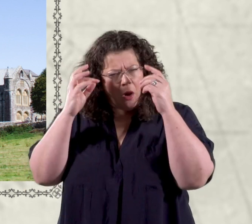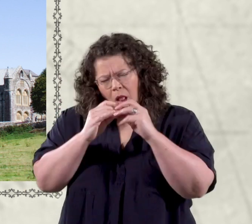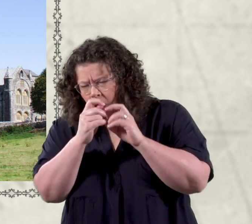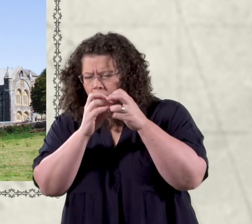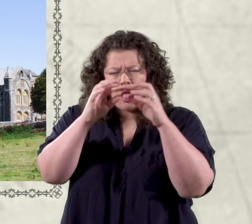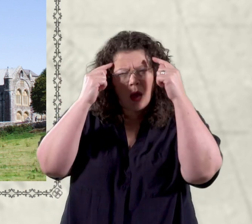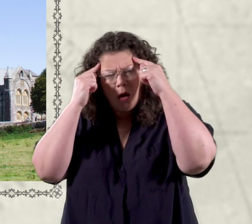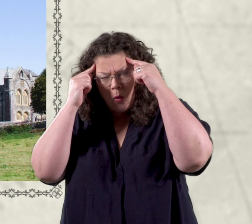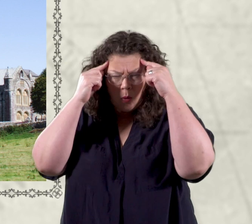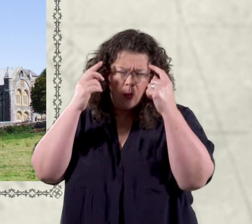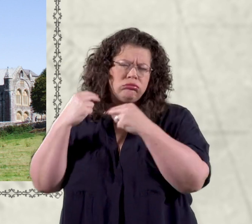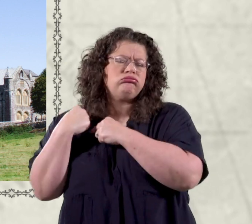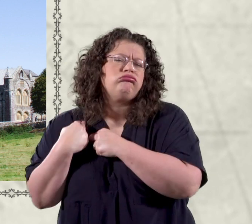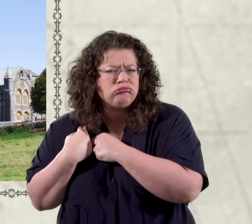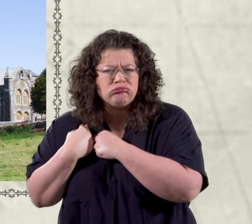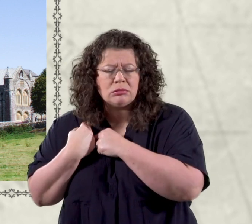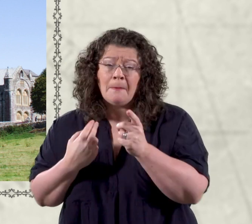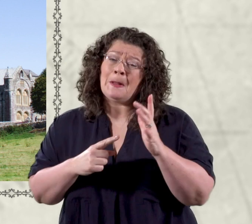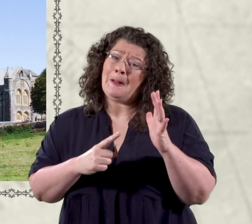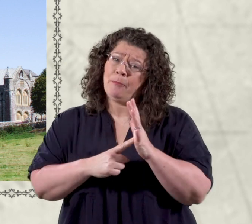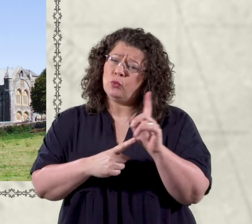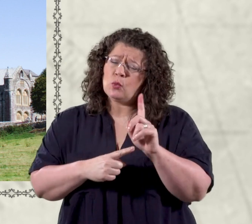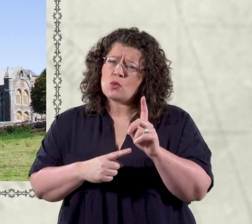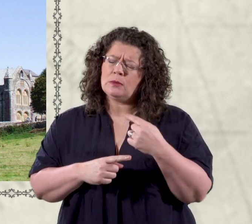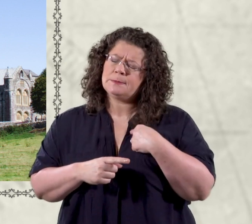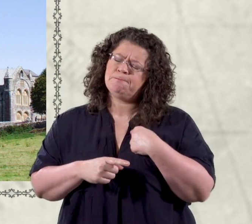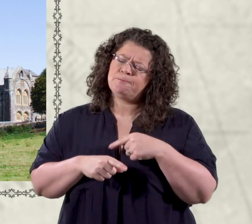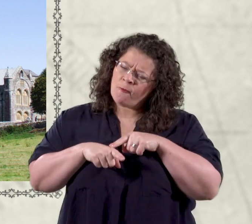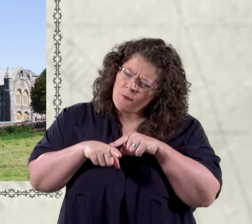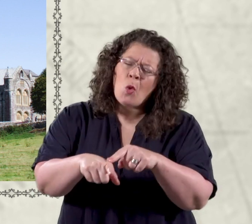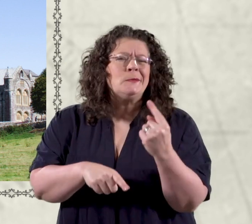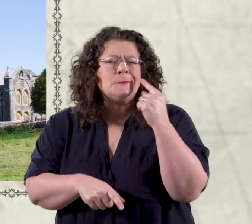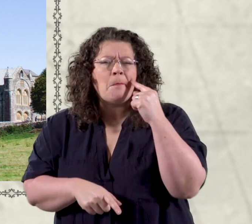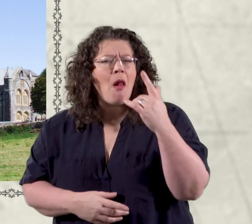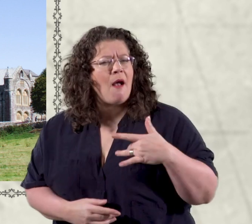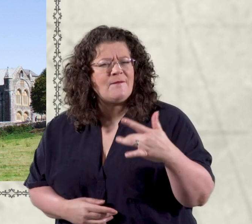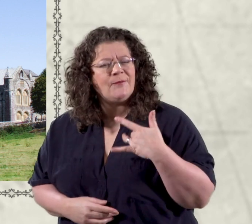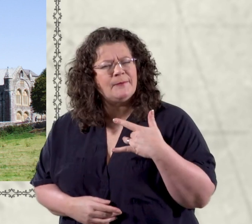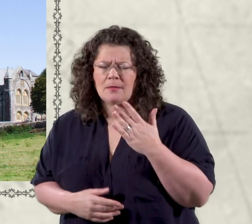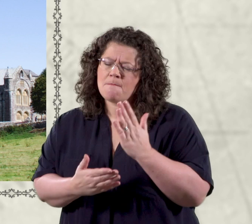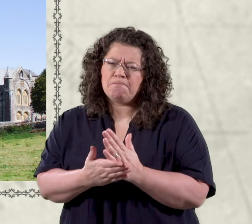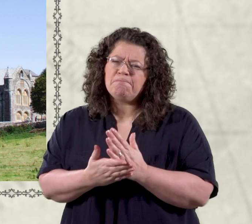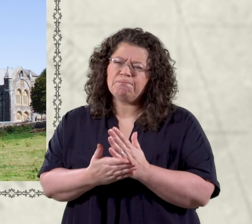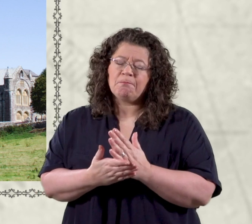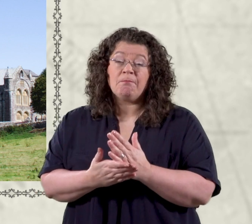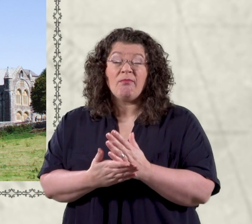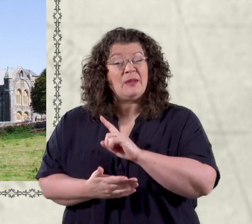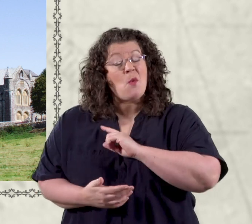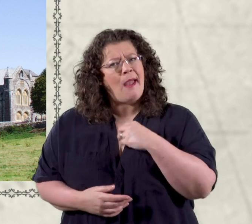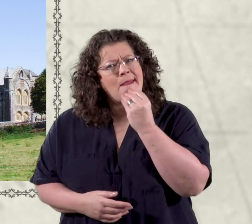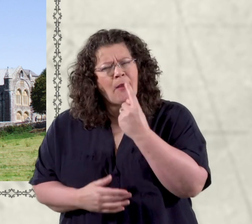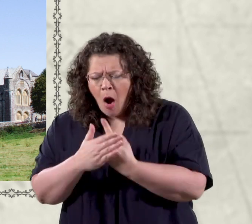i'n bwyta ac yn yfed pethau syml. Dim byd ond bara, perlysiau a dŵr,